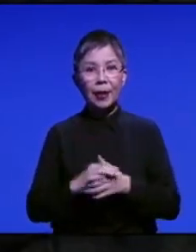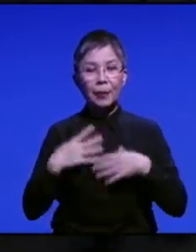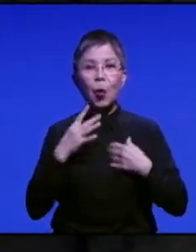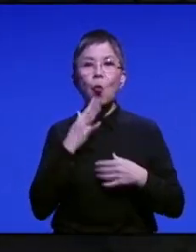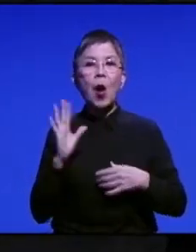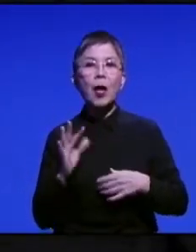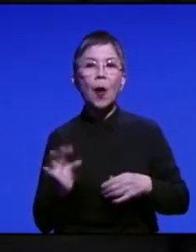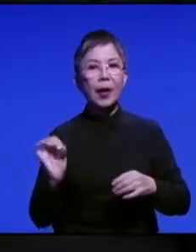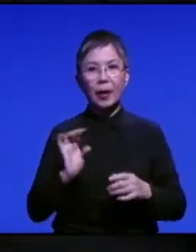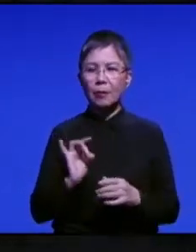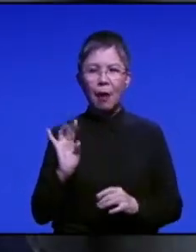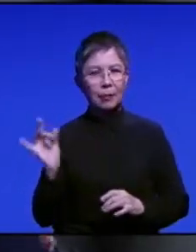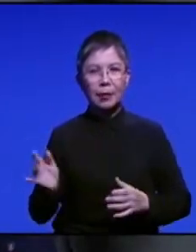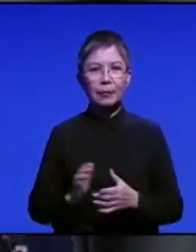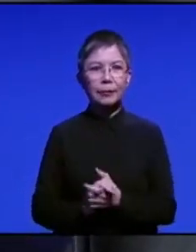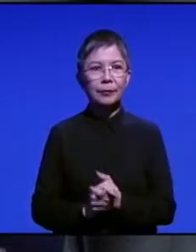berwarna.